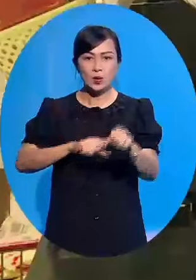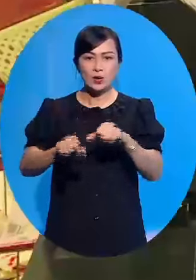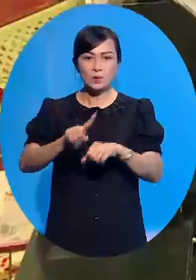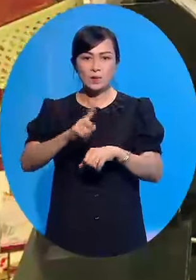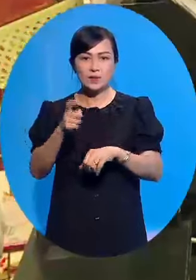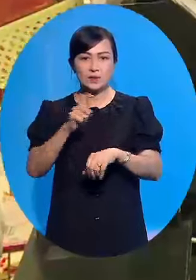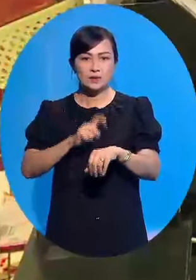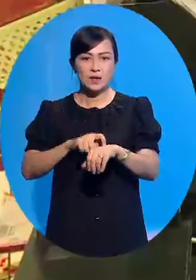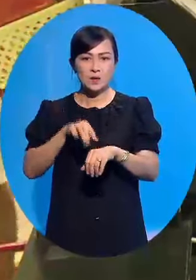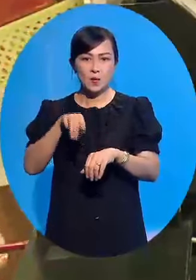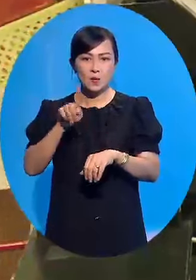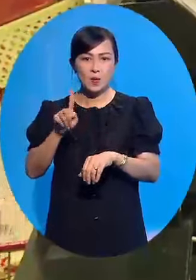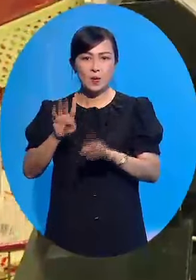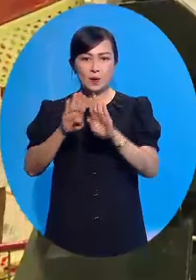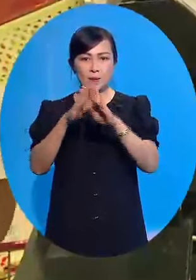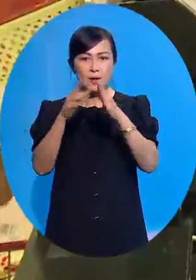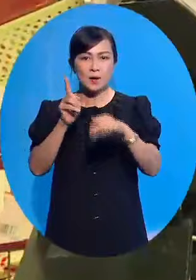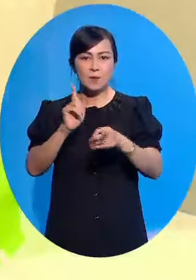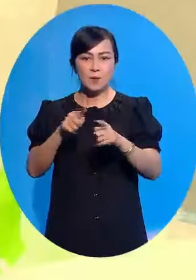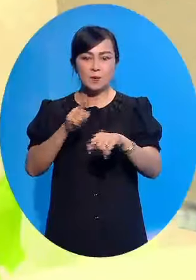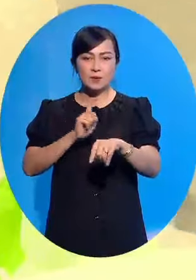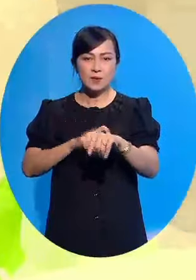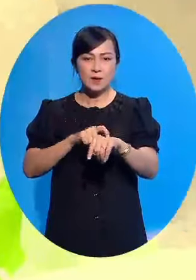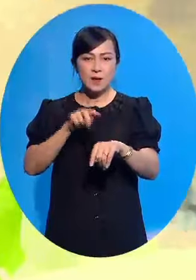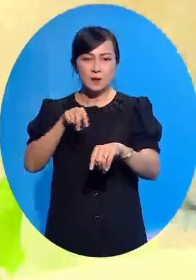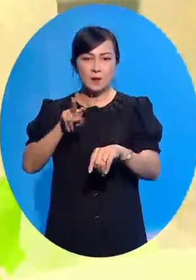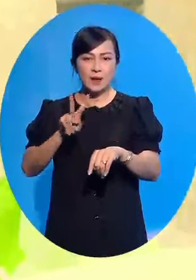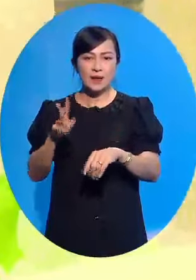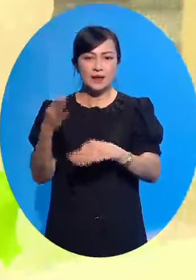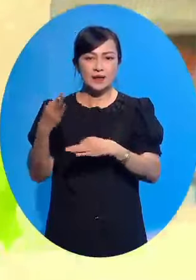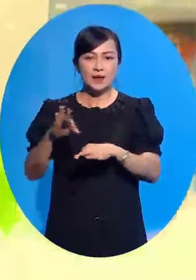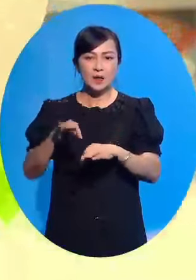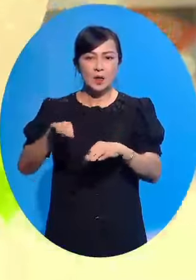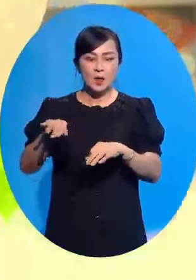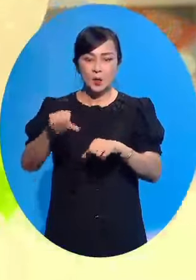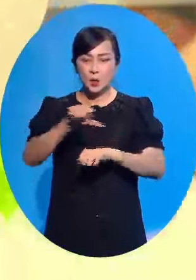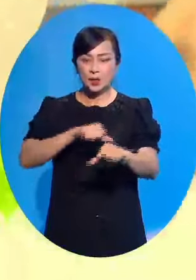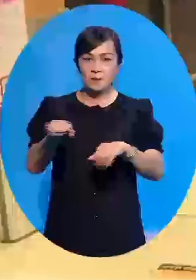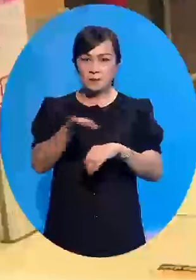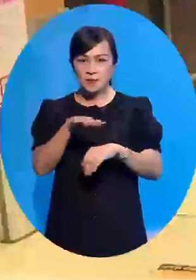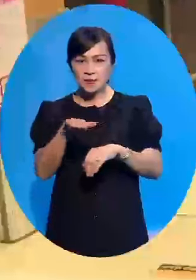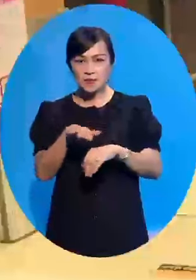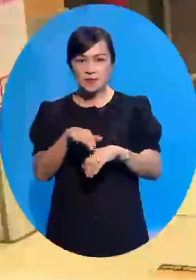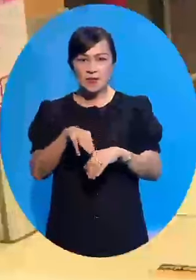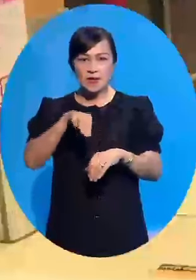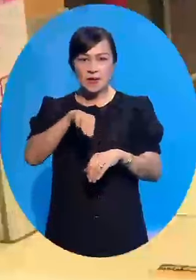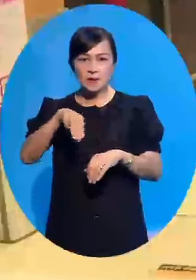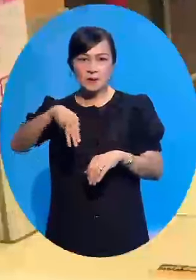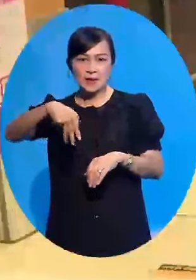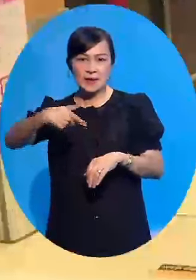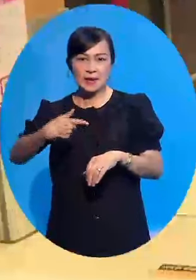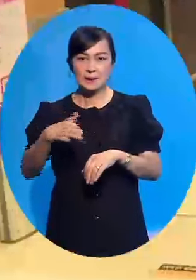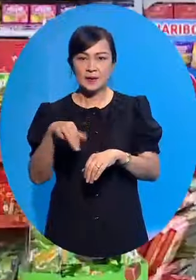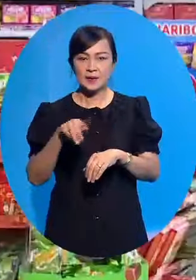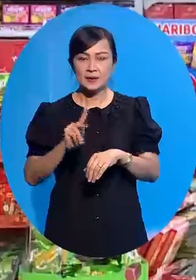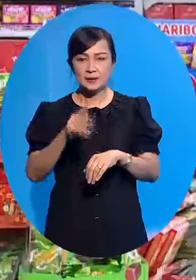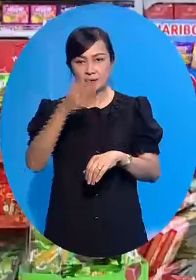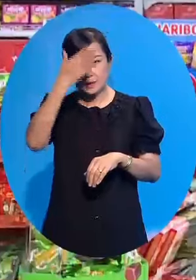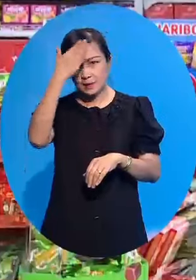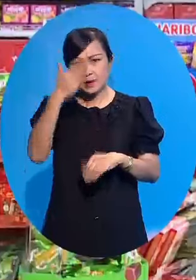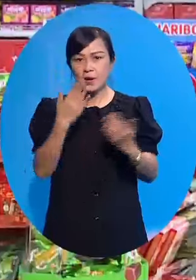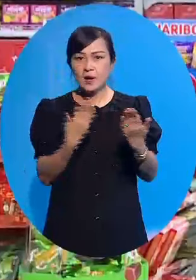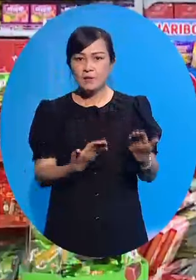tới 19 giờ và mùng 1 mở cửa lúc 11 giờ. Từ mùng 2 Tết, siêu thị hoạt động bình thường. Còn hệ thống MM Mega Market cho biết,